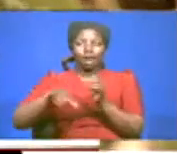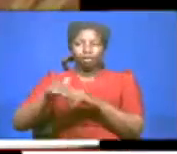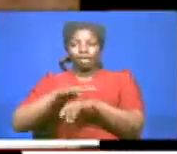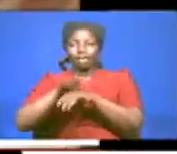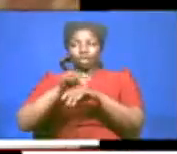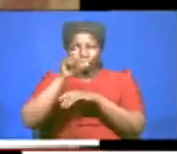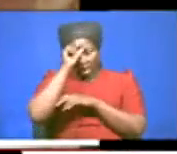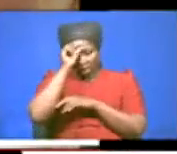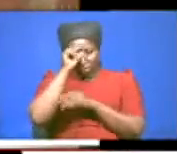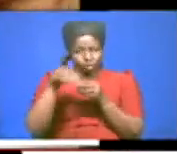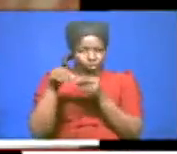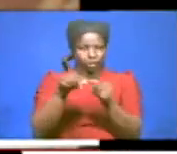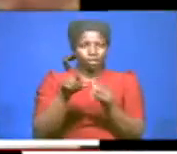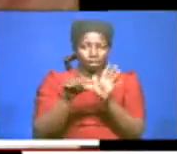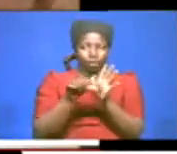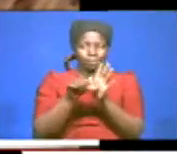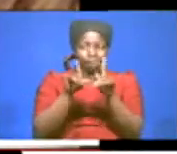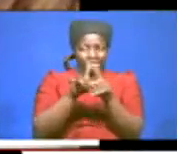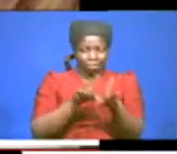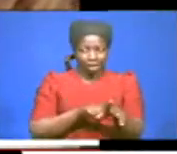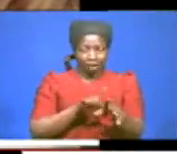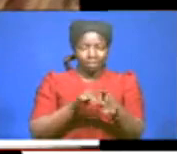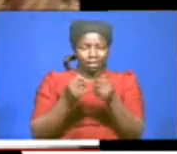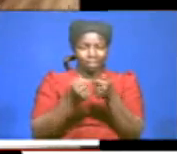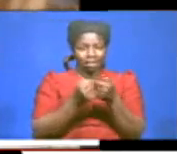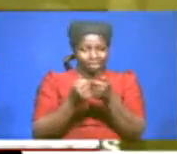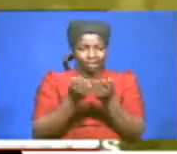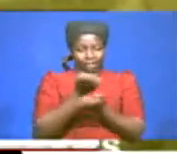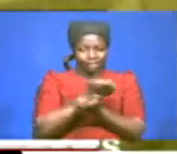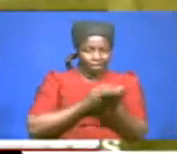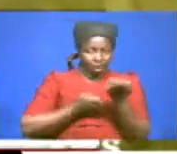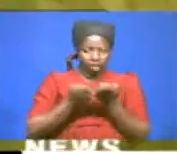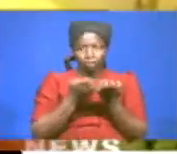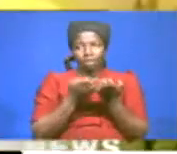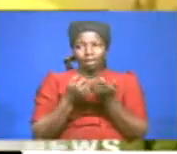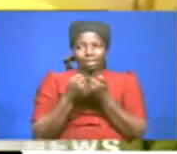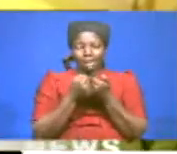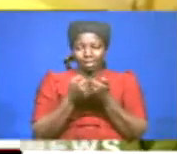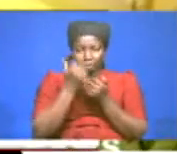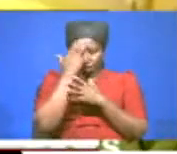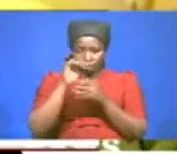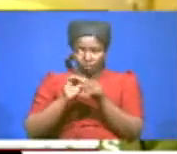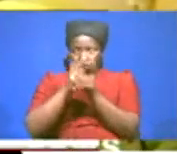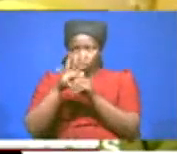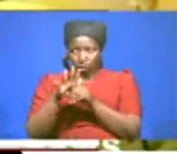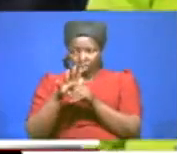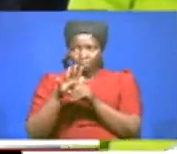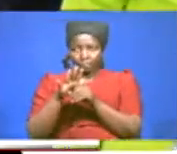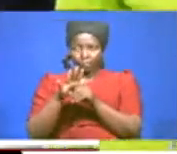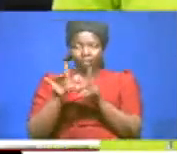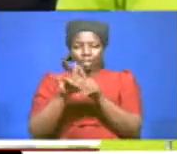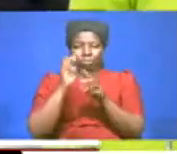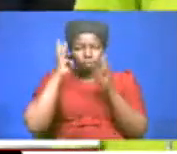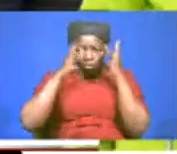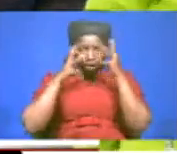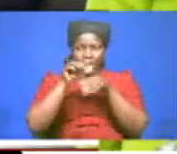tatizo hilo. Wakati huo huo, changamoto za kiuchumi zilizosababishwa na ugonjwa wa COVID-19 na hofu kuhusu uchaguzi